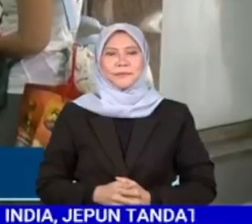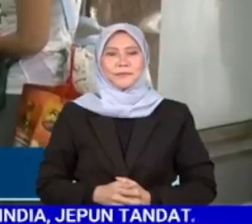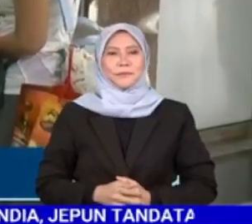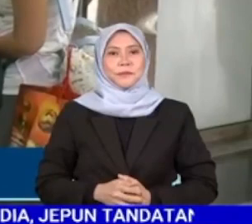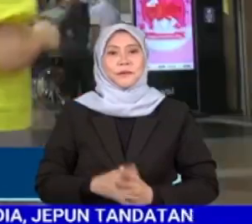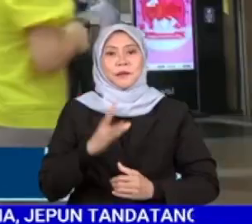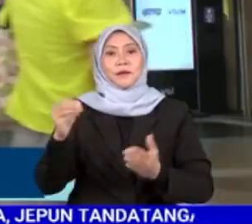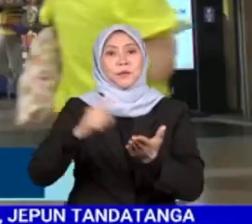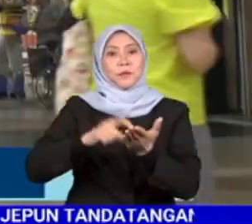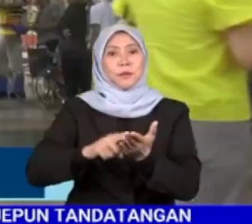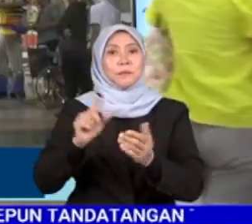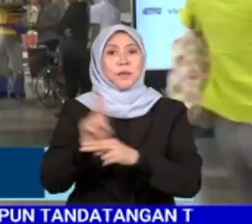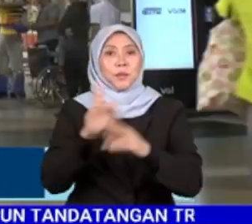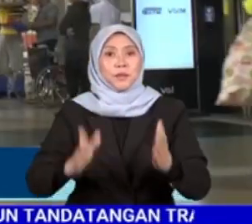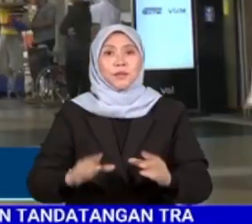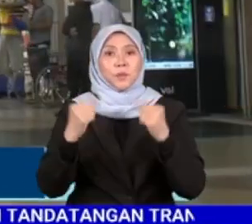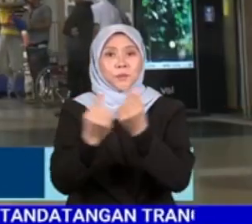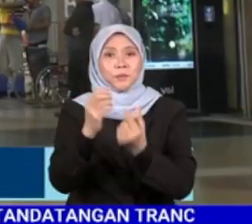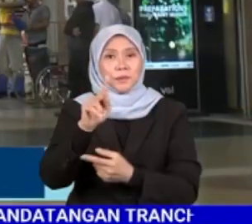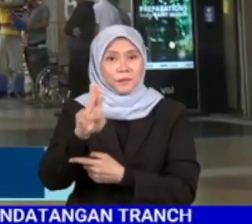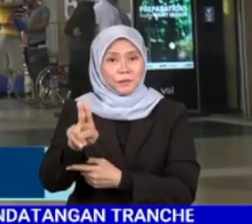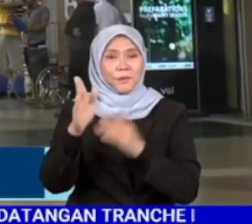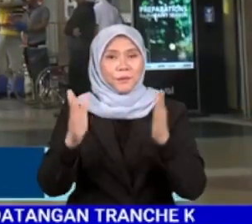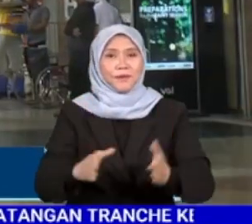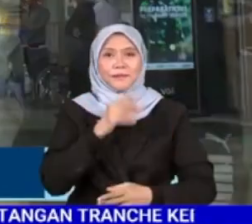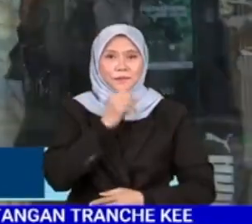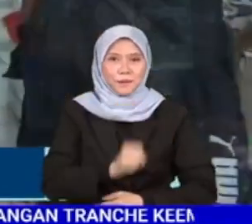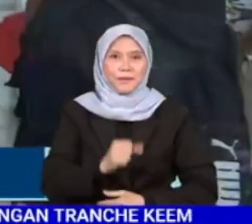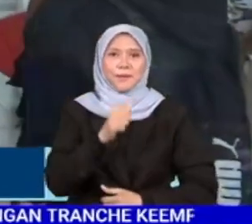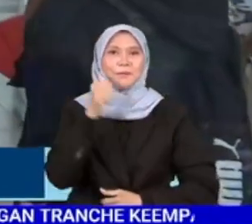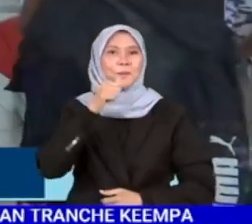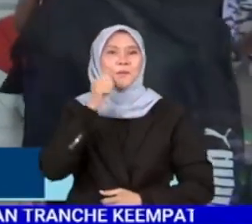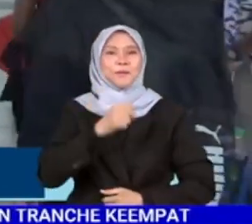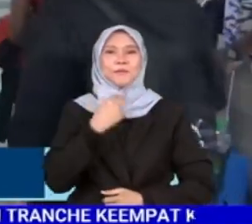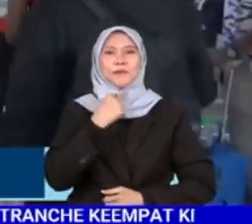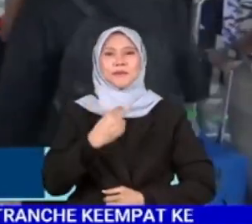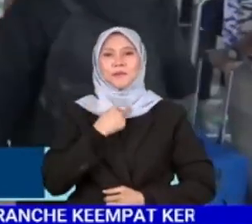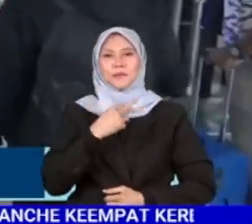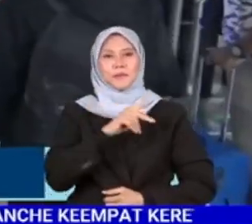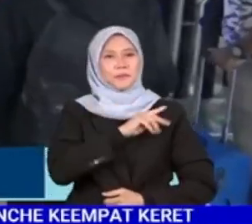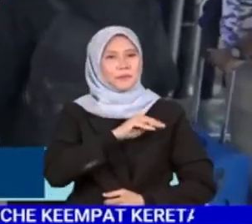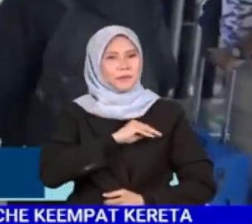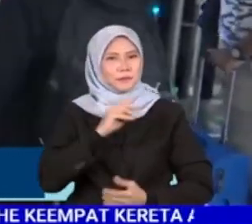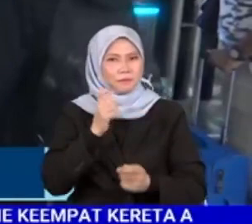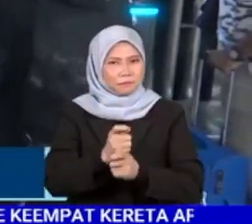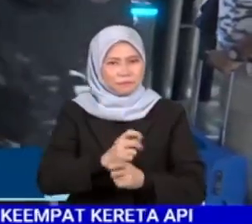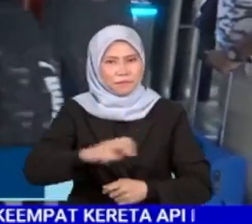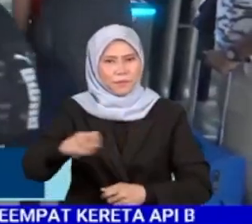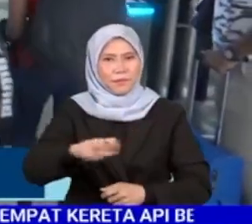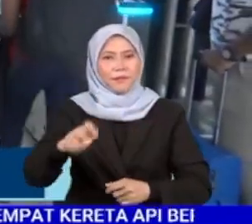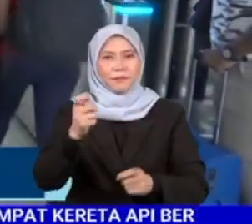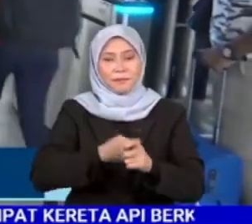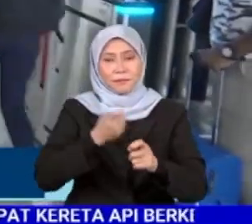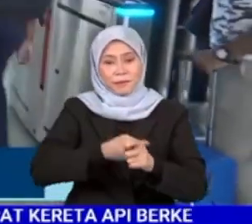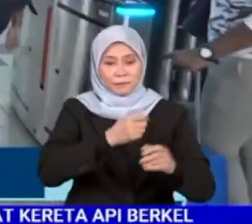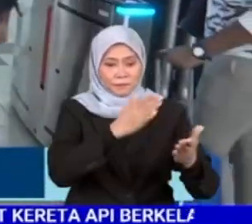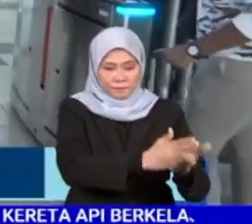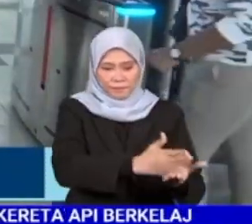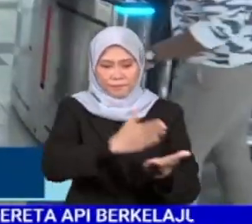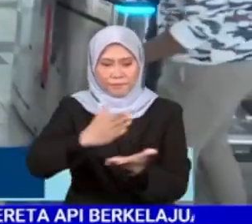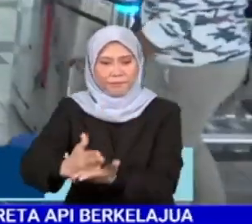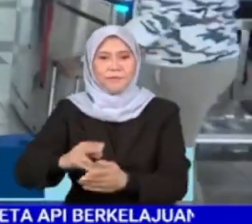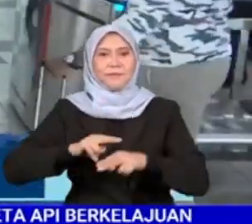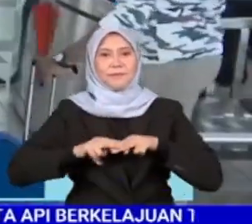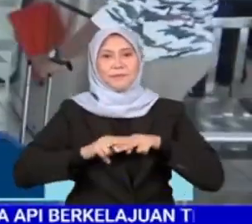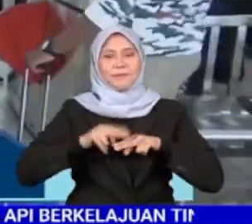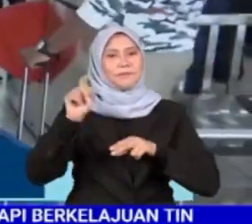Cakna rungutan pengguna terutama golongan OKU, warga emas dan wanita mengandung. Kementerian Pengangkutan tetapkan setiap stesen komuter mesti